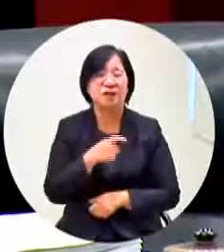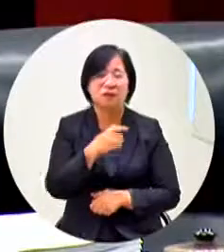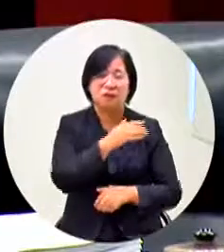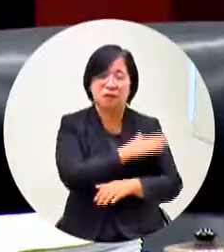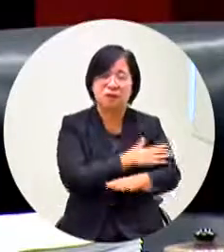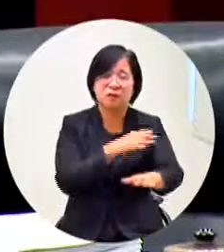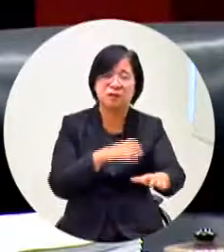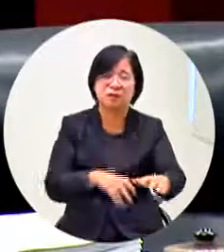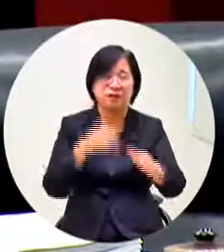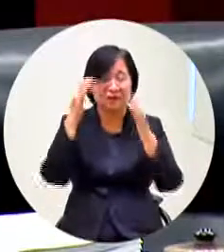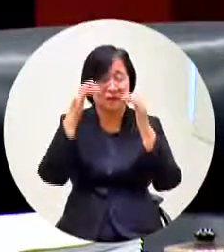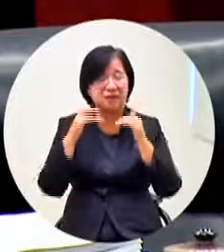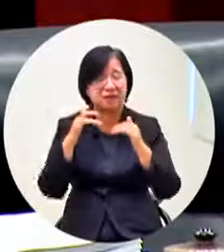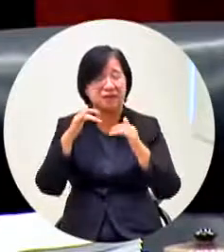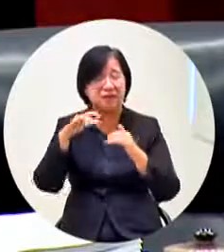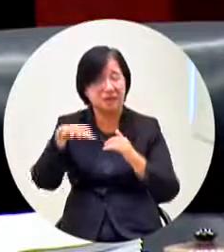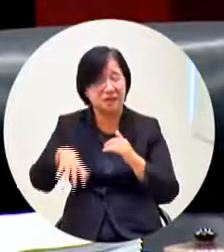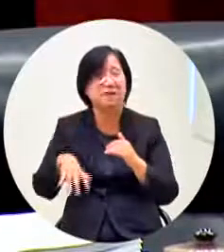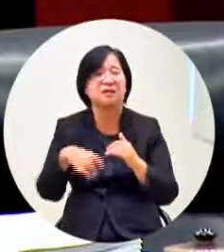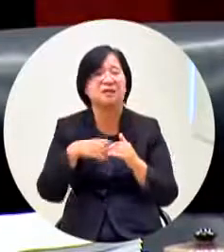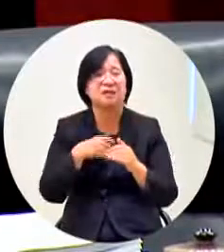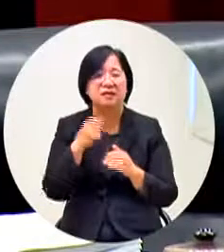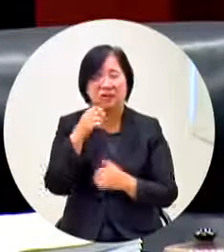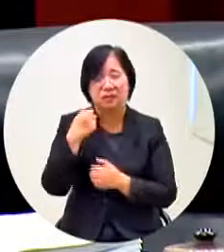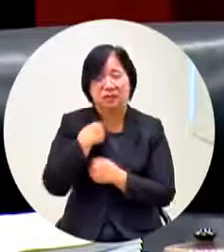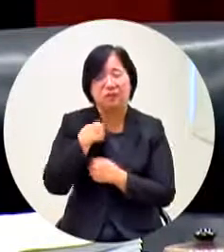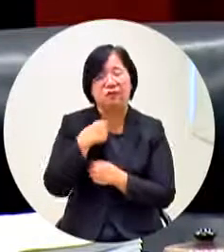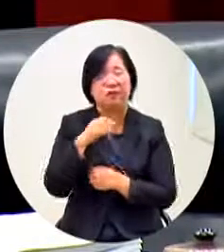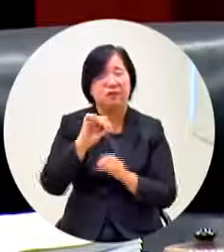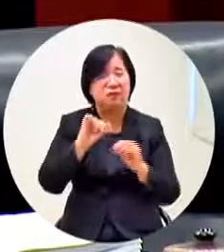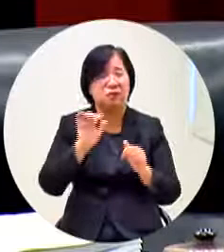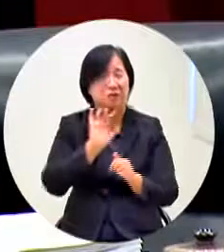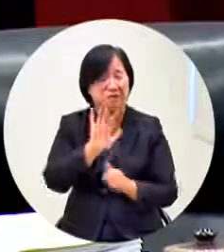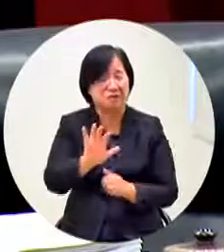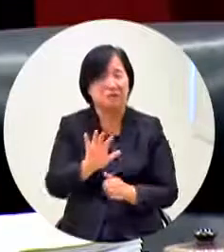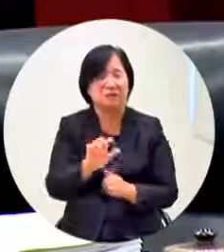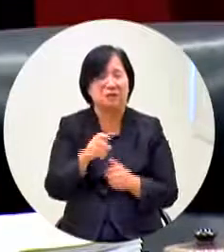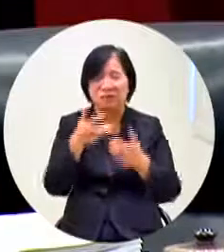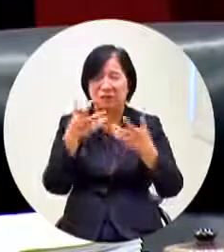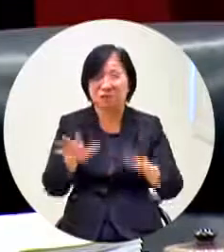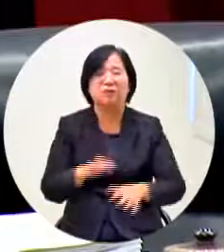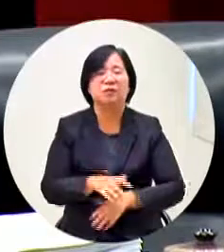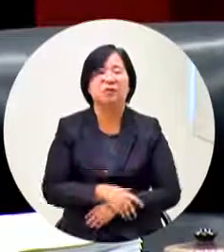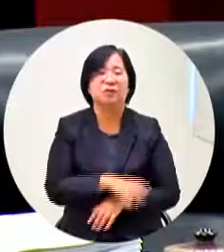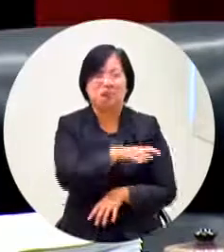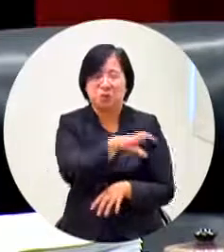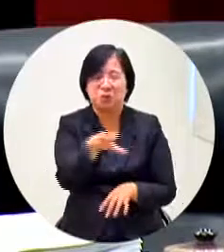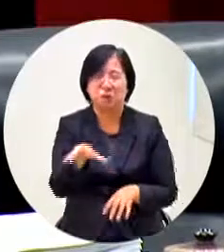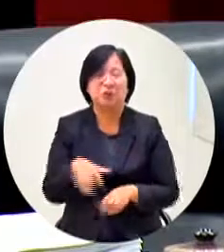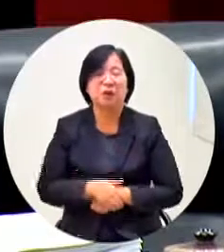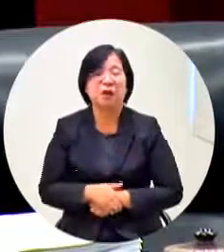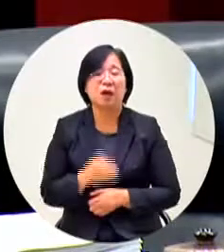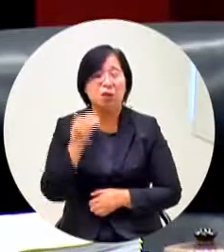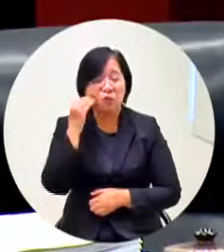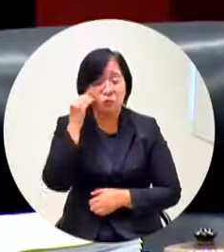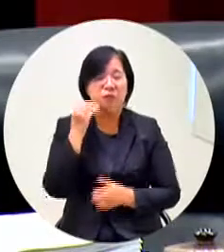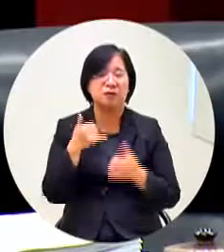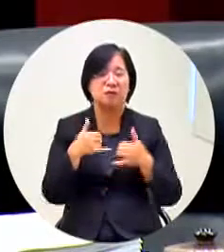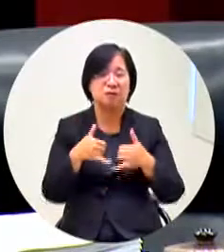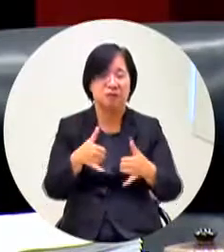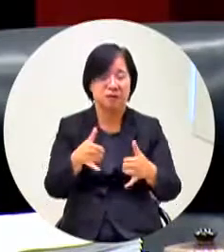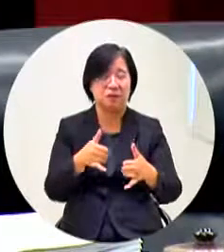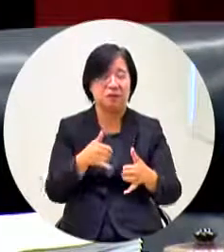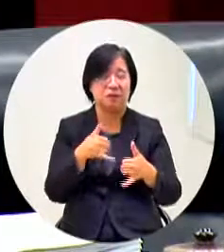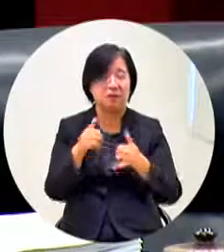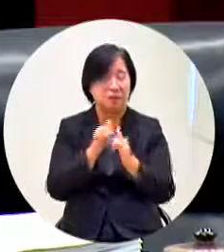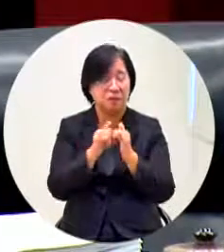种军方的土地，请你们不管如何，只要是我们高雄市民必经的道路，而且是人口很多的